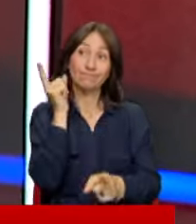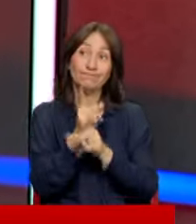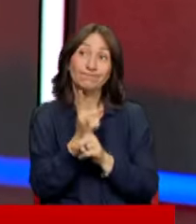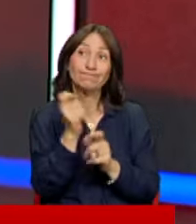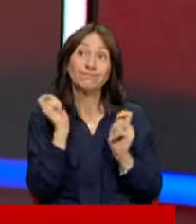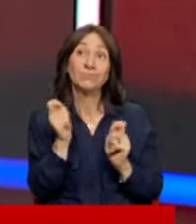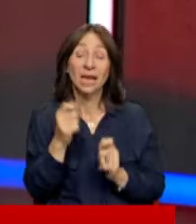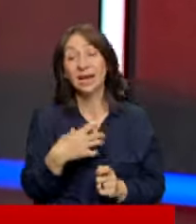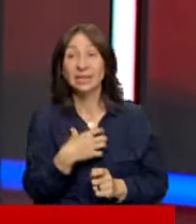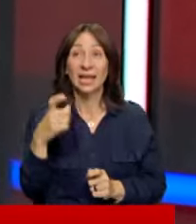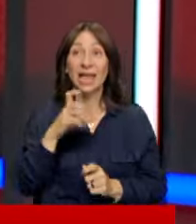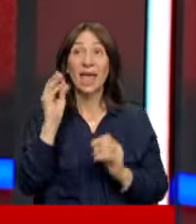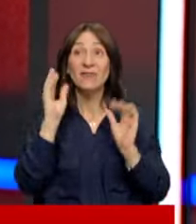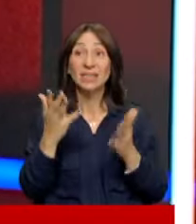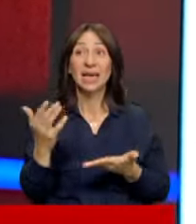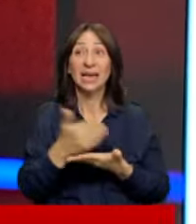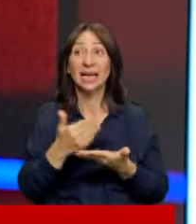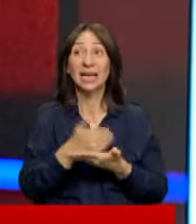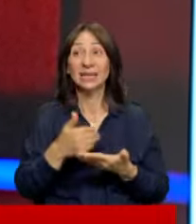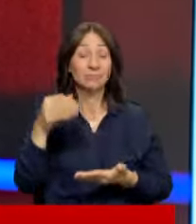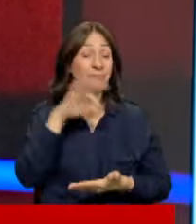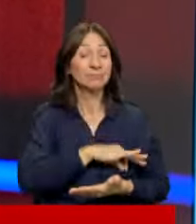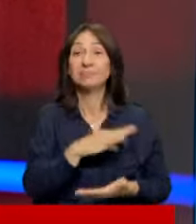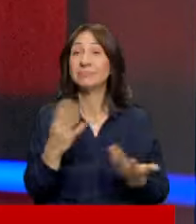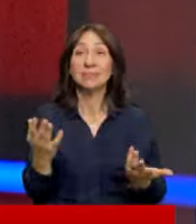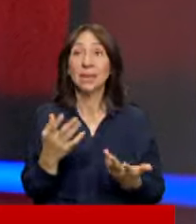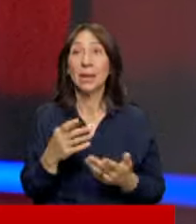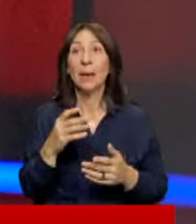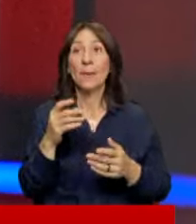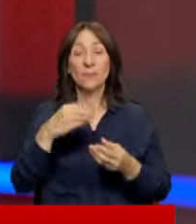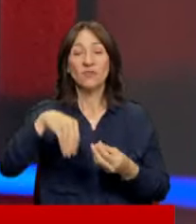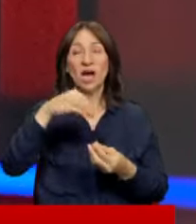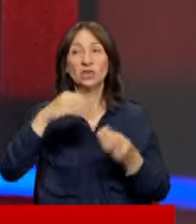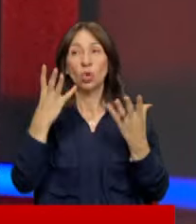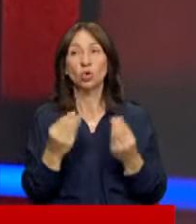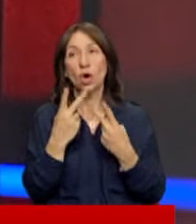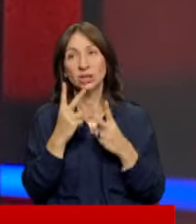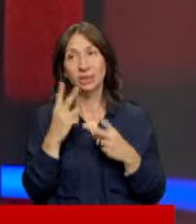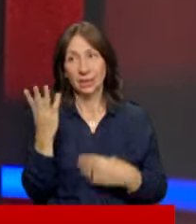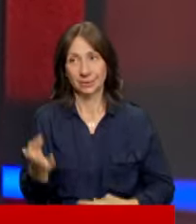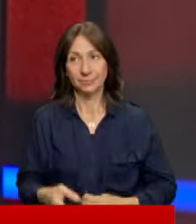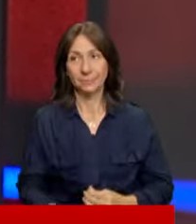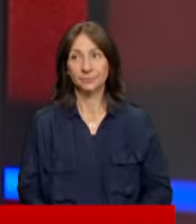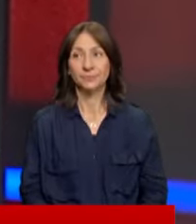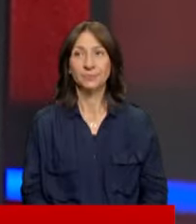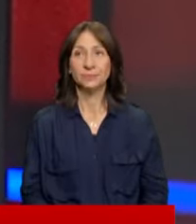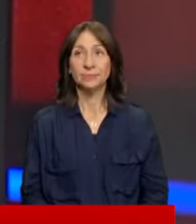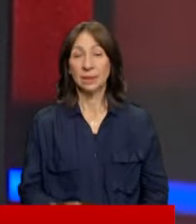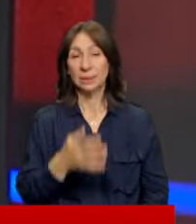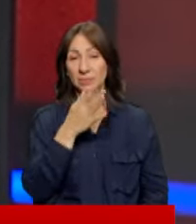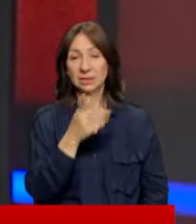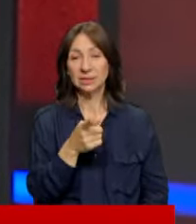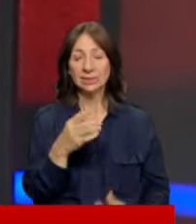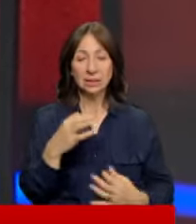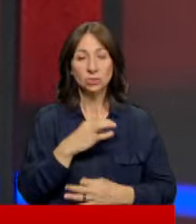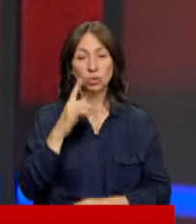durumundayız. Haziran ayında en çok kazandıran yatırım aracının mevduat faizi olduğu açıklandı. Bilirsiniz ki